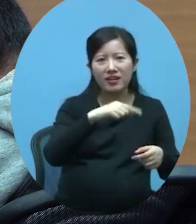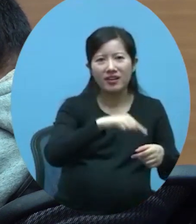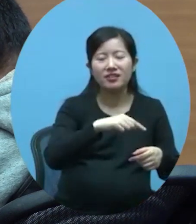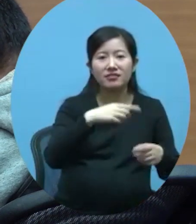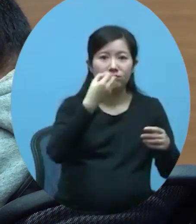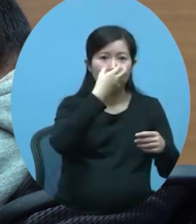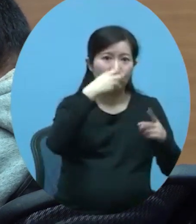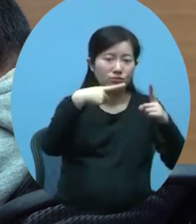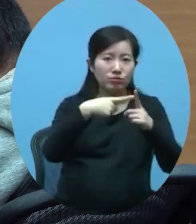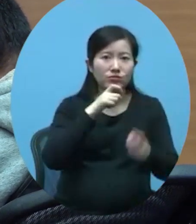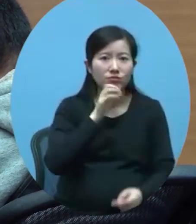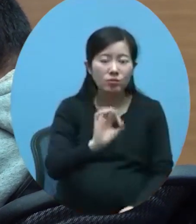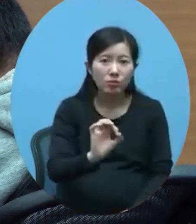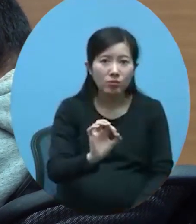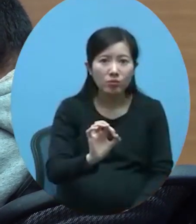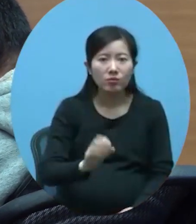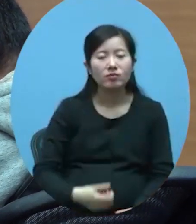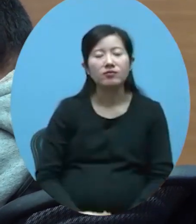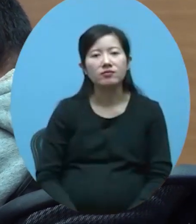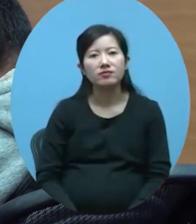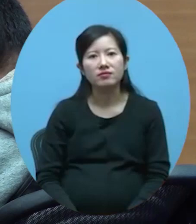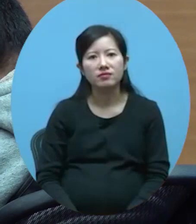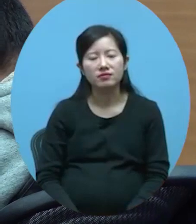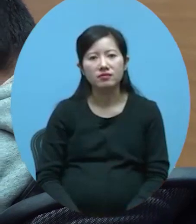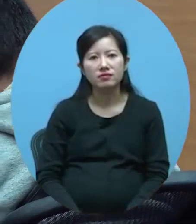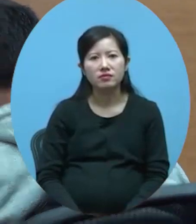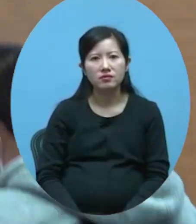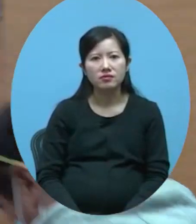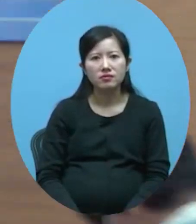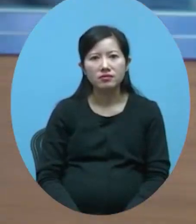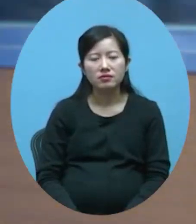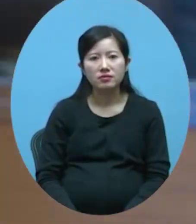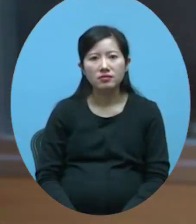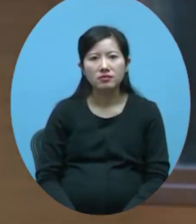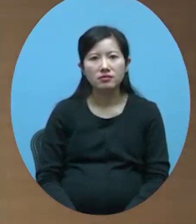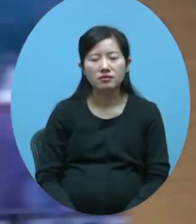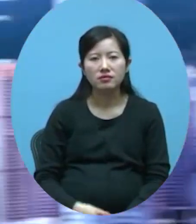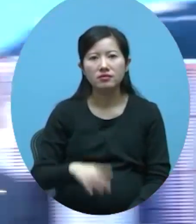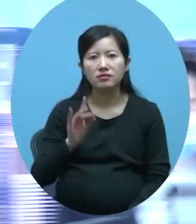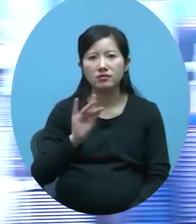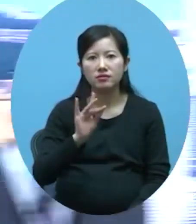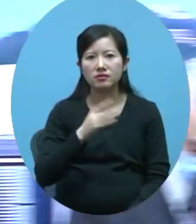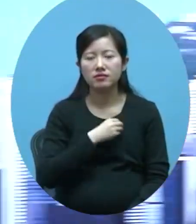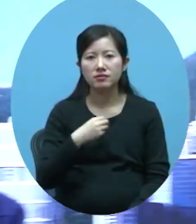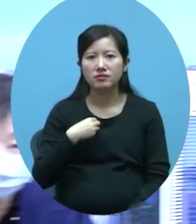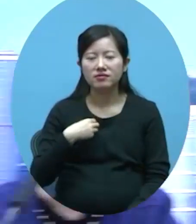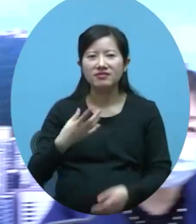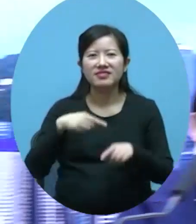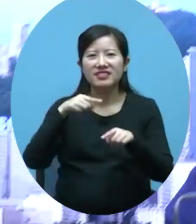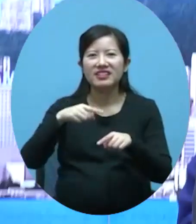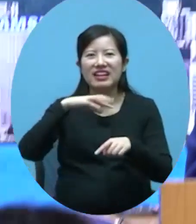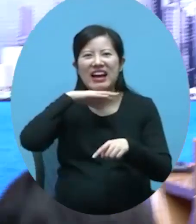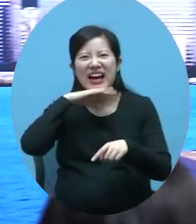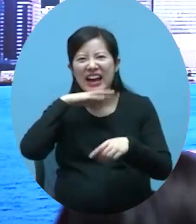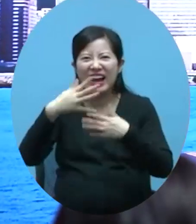香港的患者麻煩張醫生關於假陰性那裡